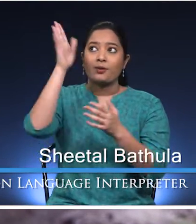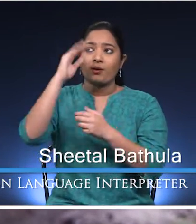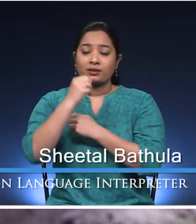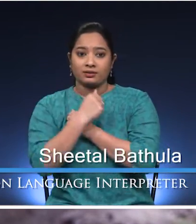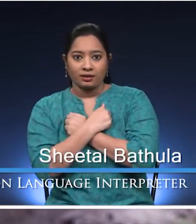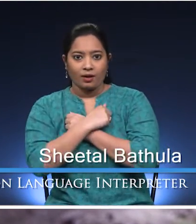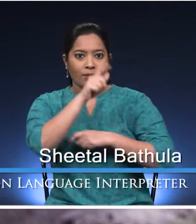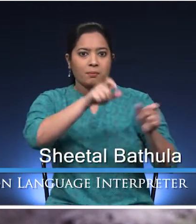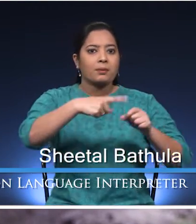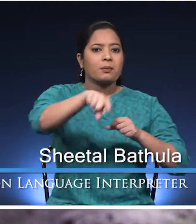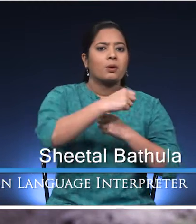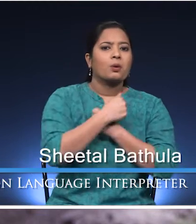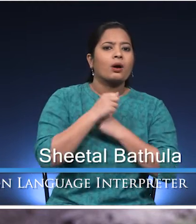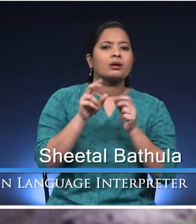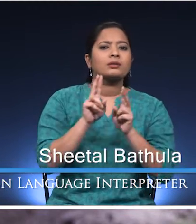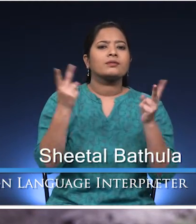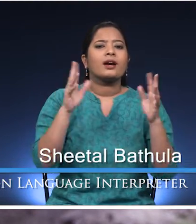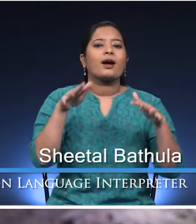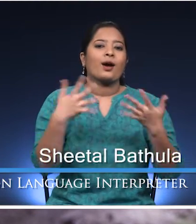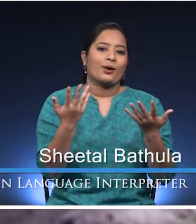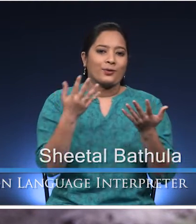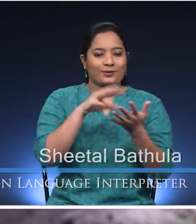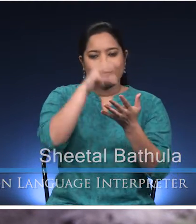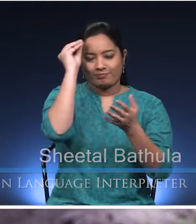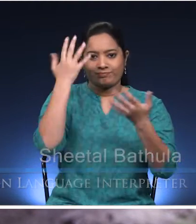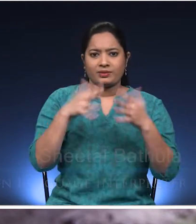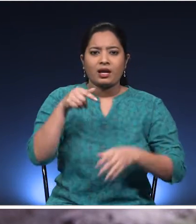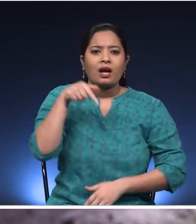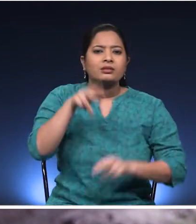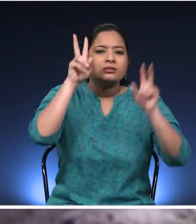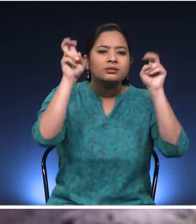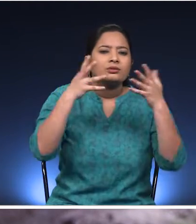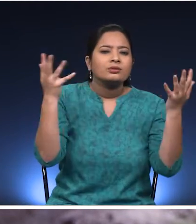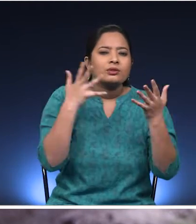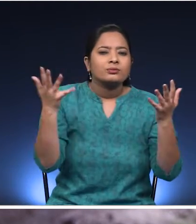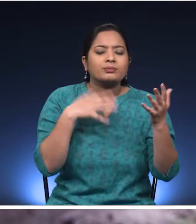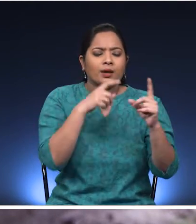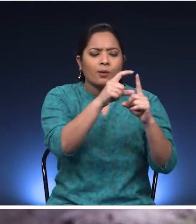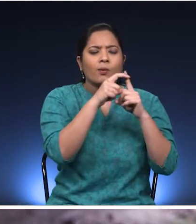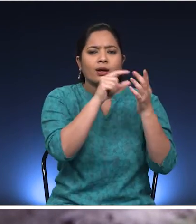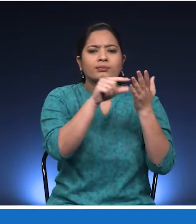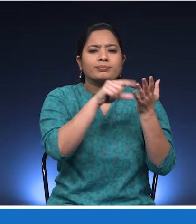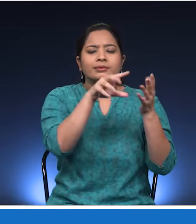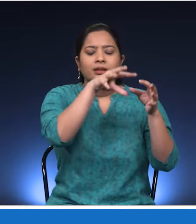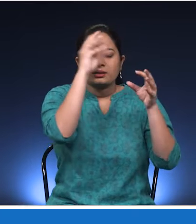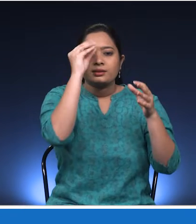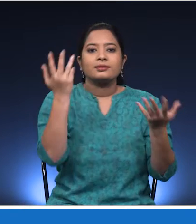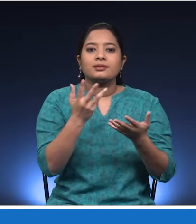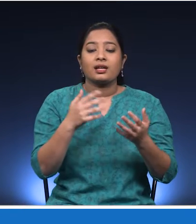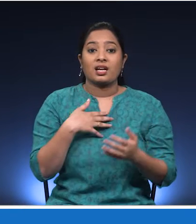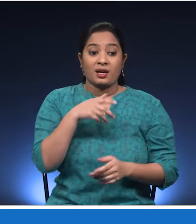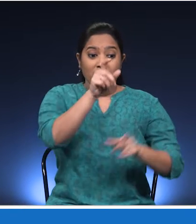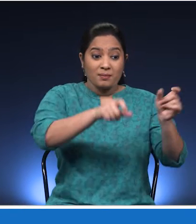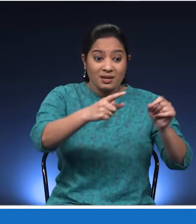मनुष्यों और परमेश्वर के प्यार में क्या अंतर है। आज हम परमेश्वर के वचन से ये सीखने जा रहे हैं, ईर्ष्या जो